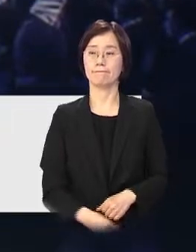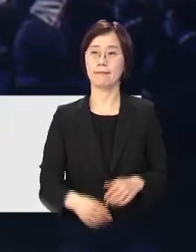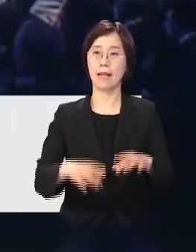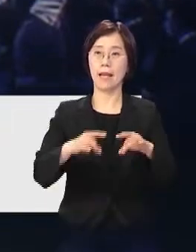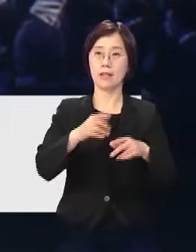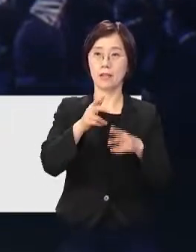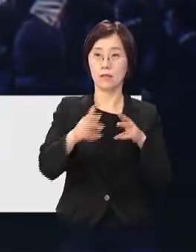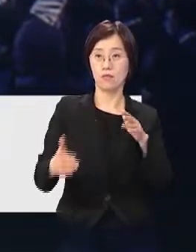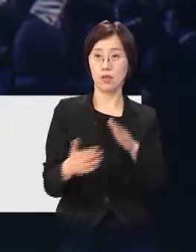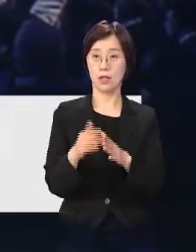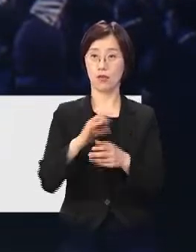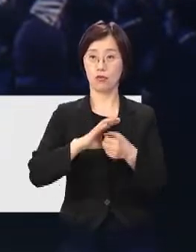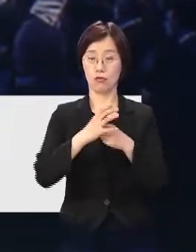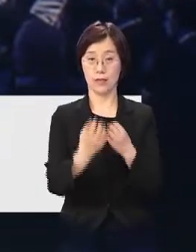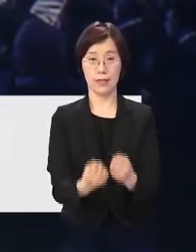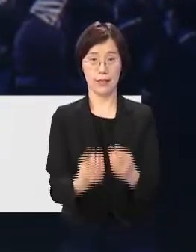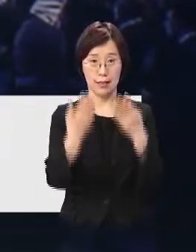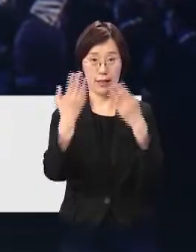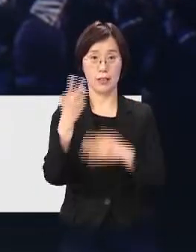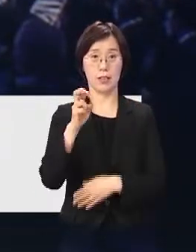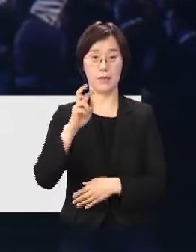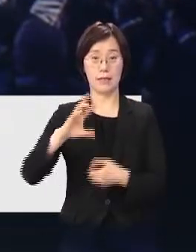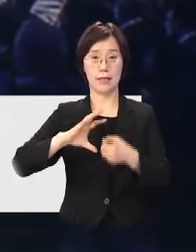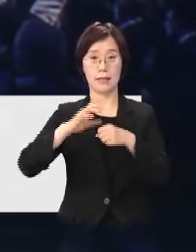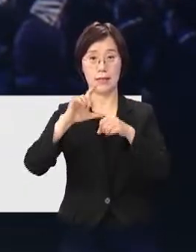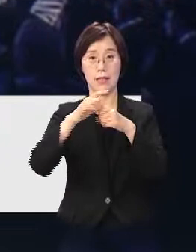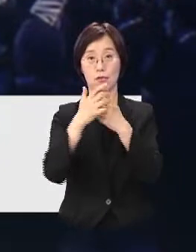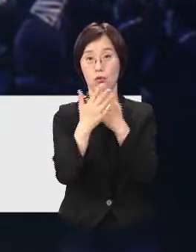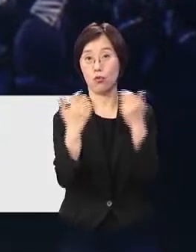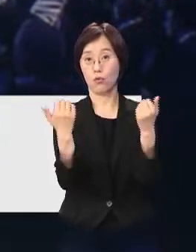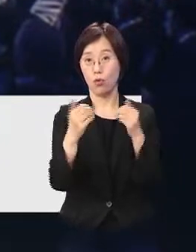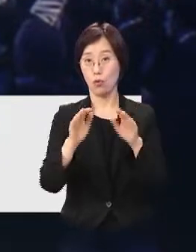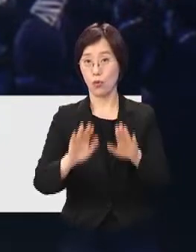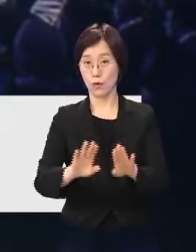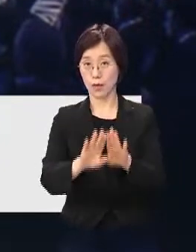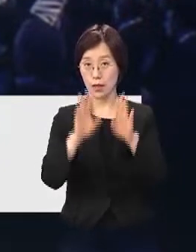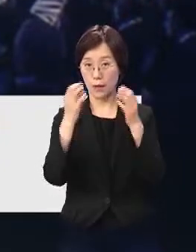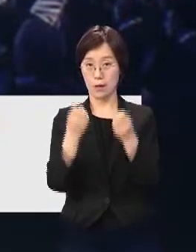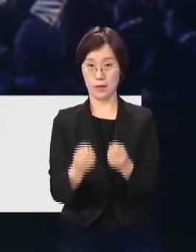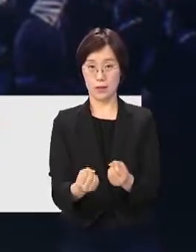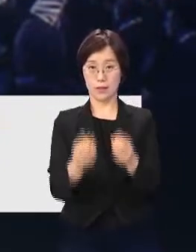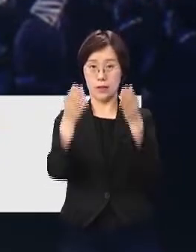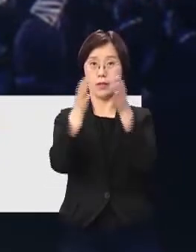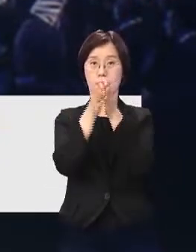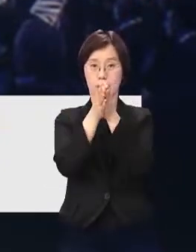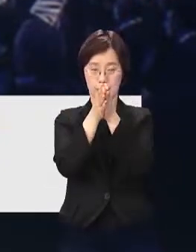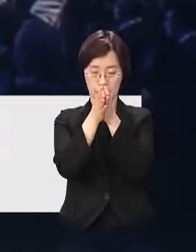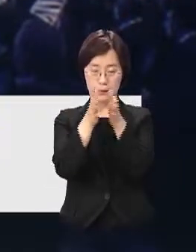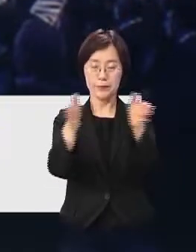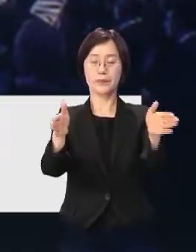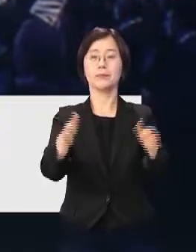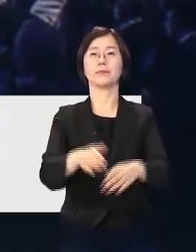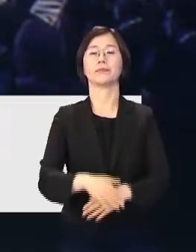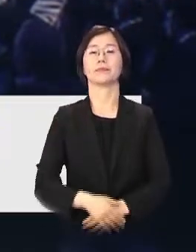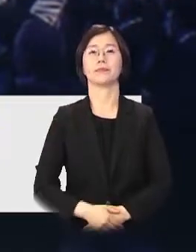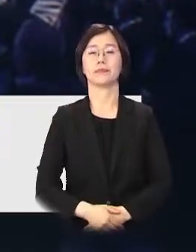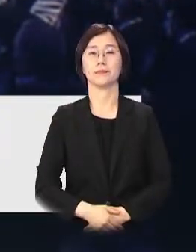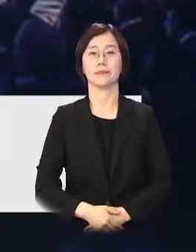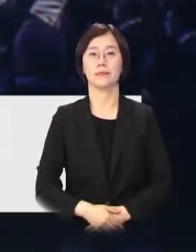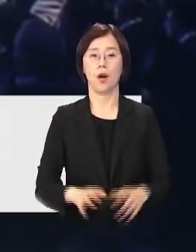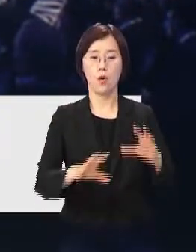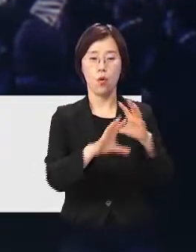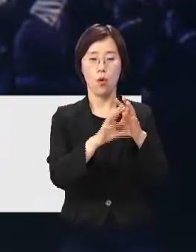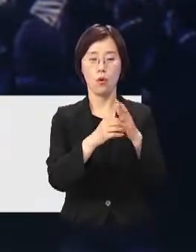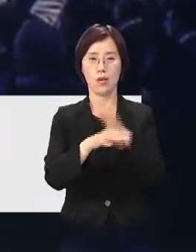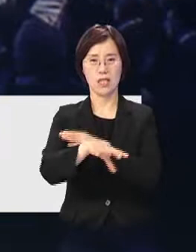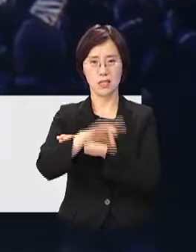에너지 산업 최대 규모 국제 행사인 2022 세계 가스총회가 오늘 개회식을 갖고 본격적인 일정을 시작했습니다.